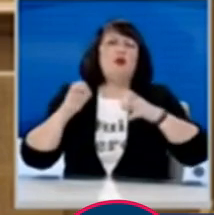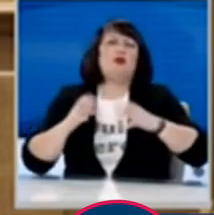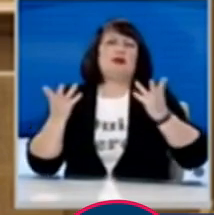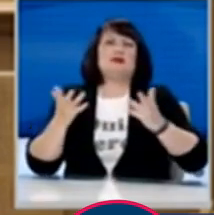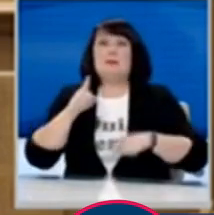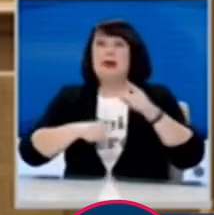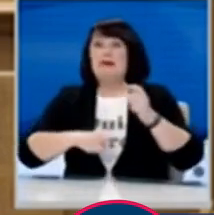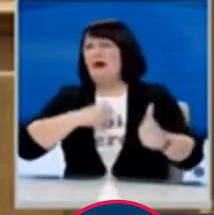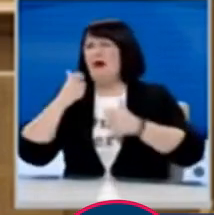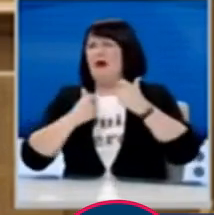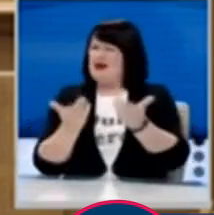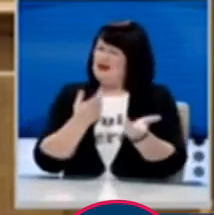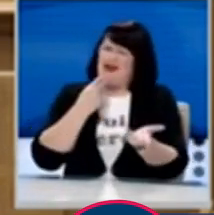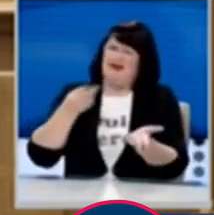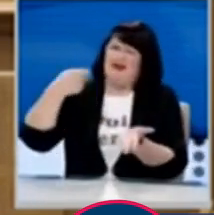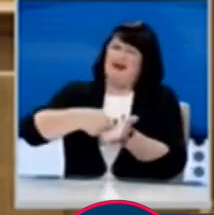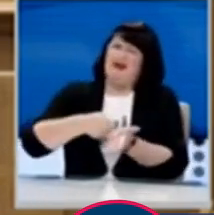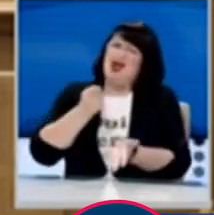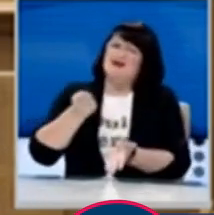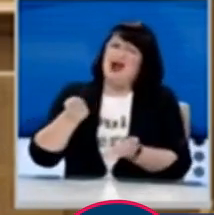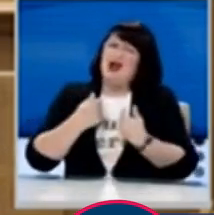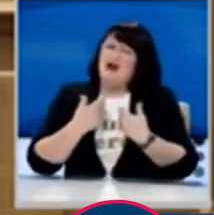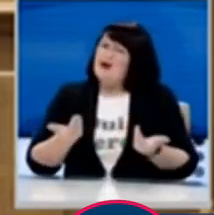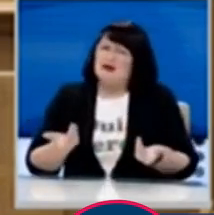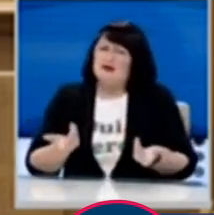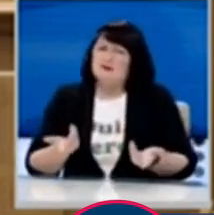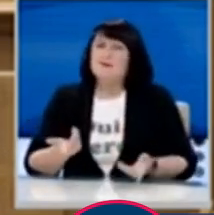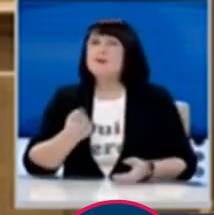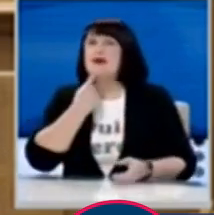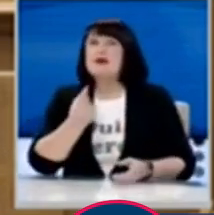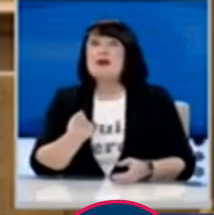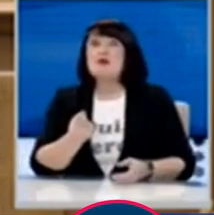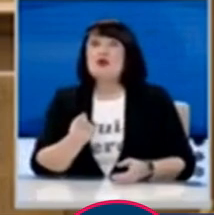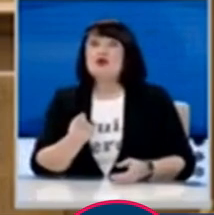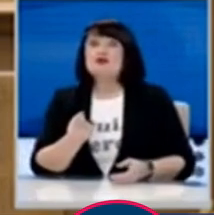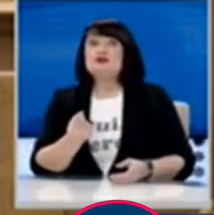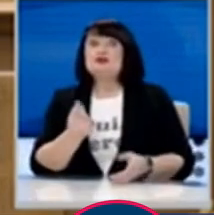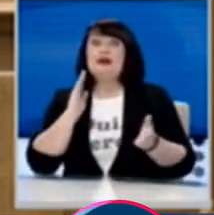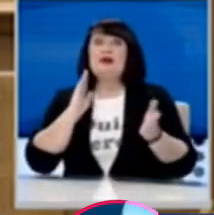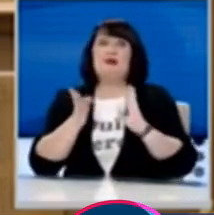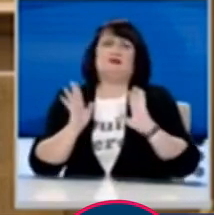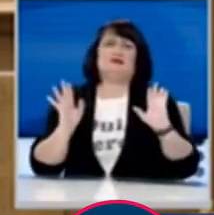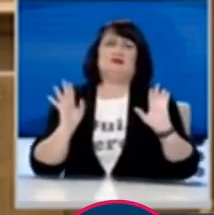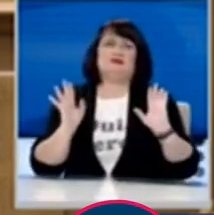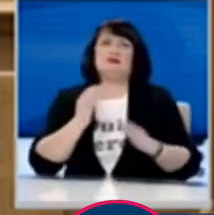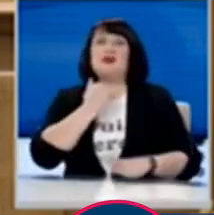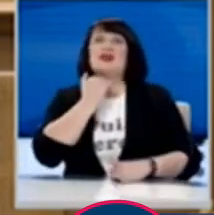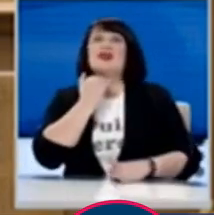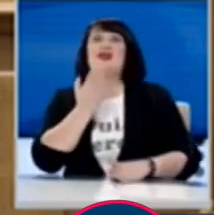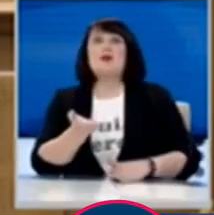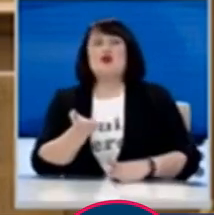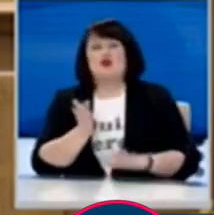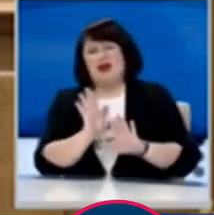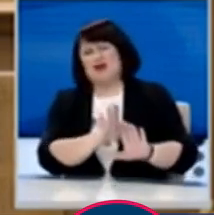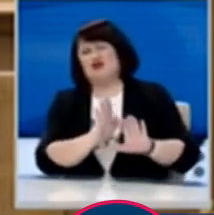αντιδράσουν, αλλά οφείλω να μιλήσω εδώ με απόλυτη ευθύτητα. Δεν μπορούμε να κλείνουμε τα